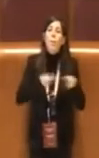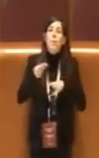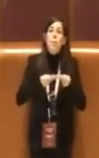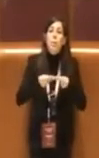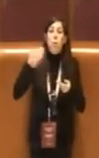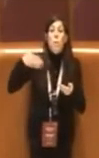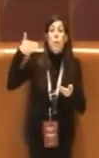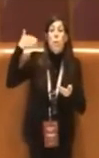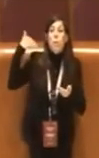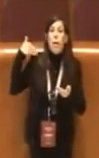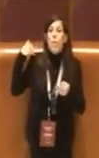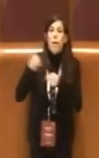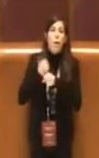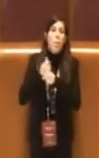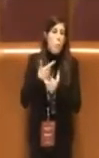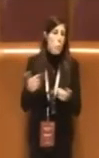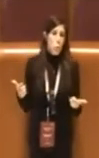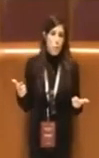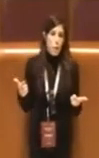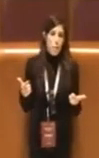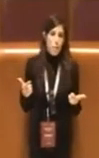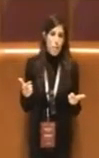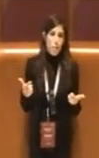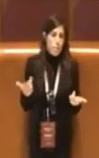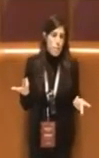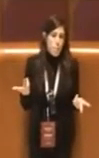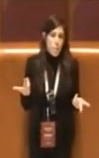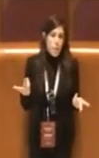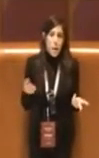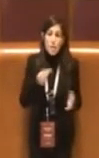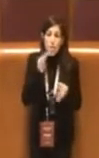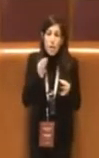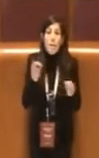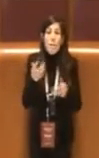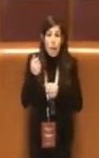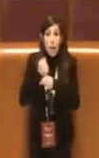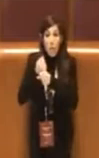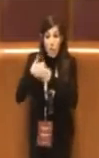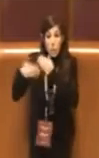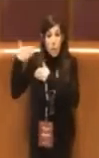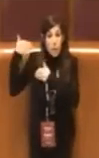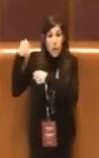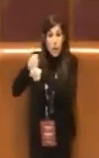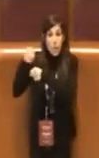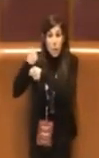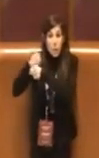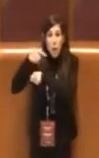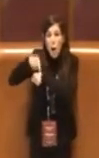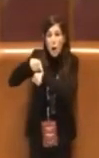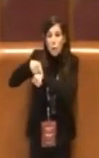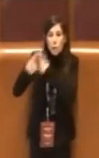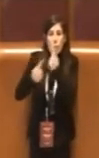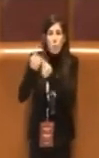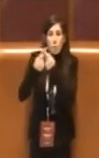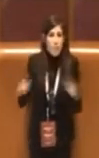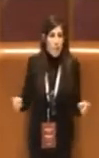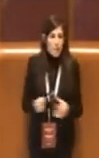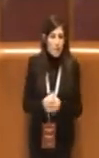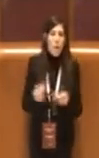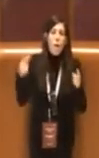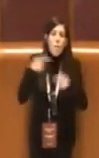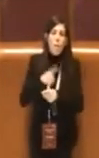ci ha preceduto evidentemente ha assecondato, perché se no oggi non avremmo da portare, diciamo, in discussione e approvazione debiti